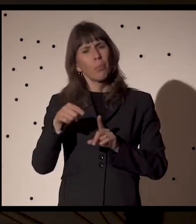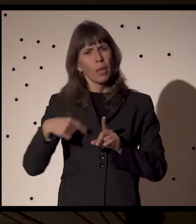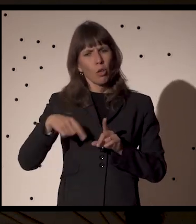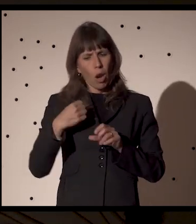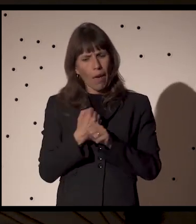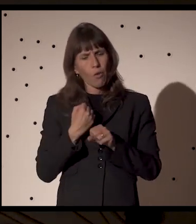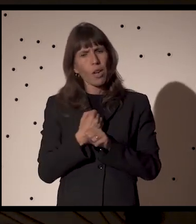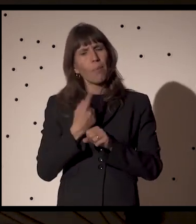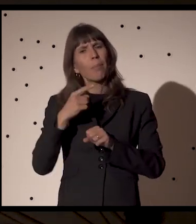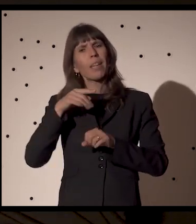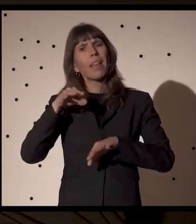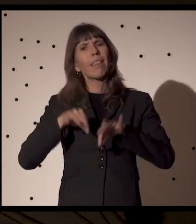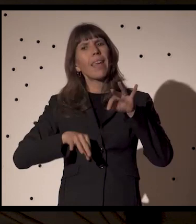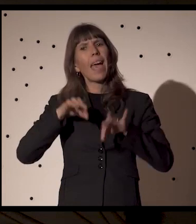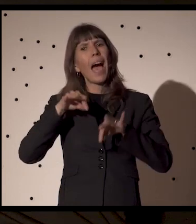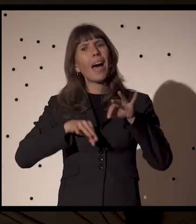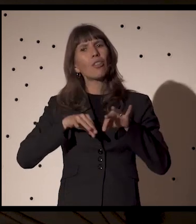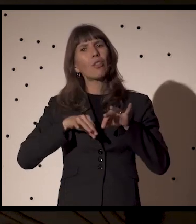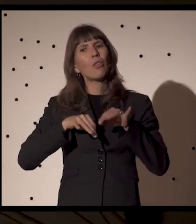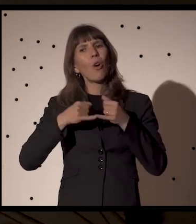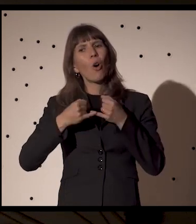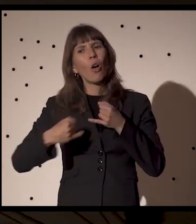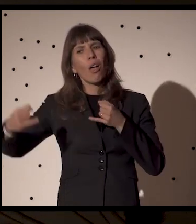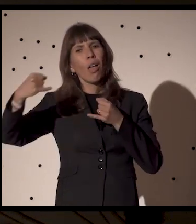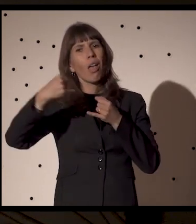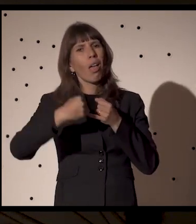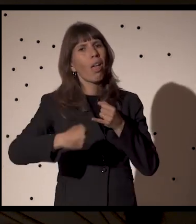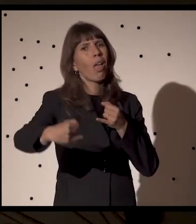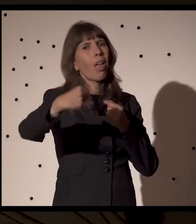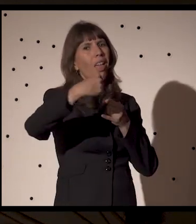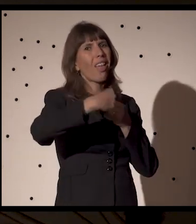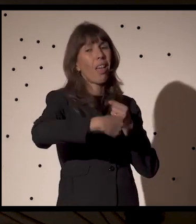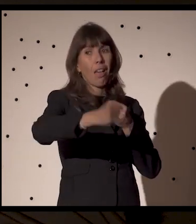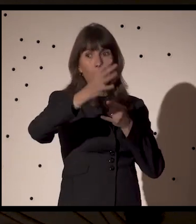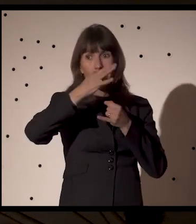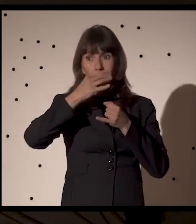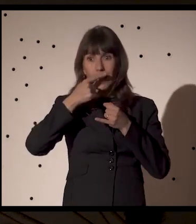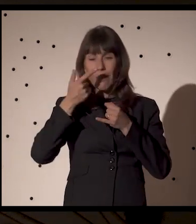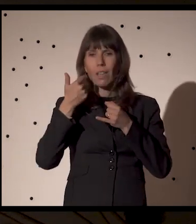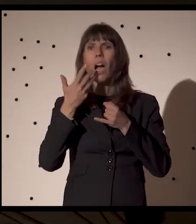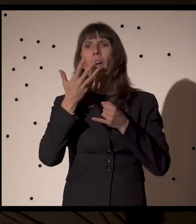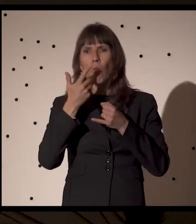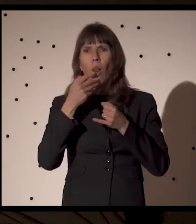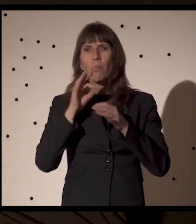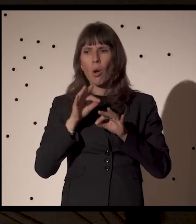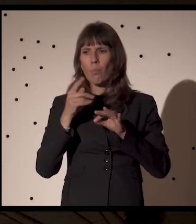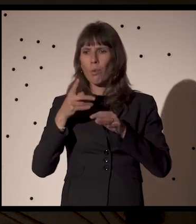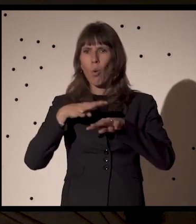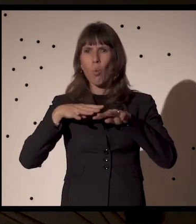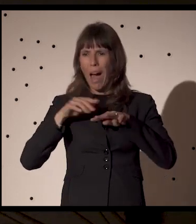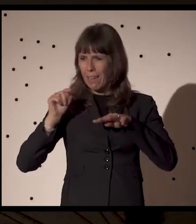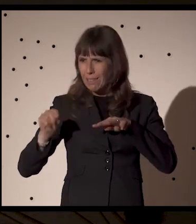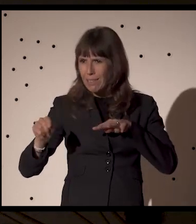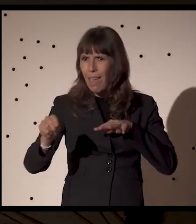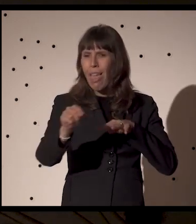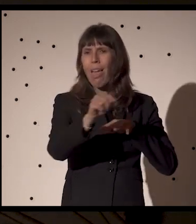la necessità la volontà di portare il teatro in tutti quei quartieri dove forse era meno